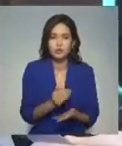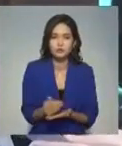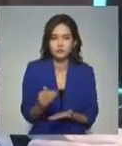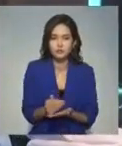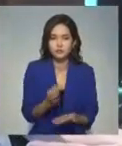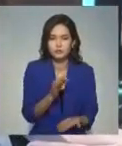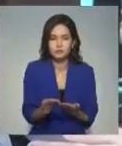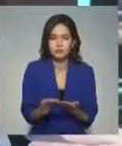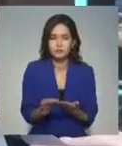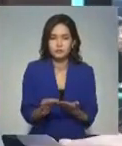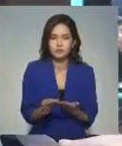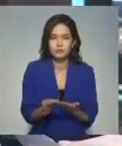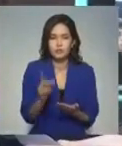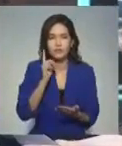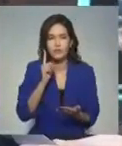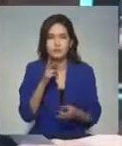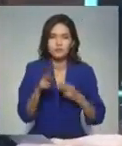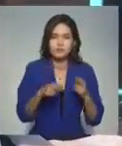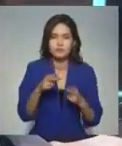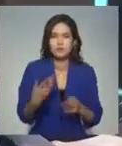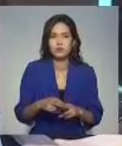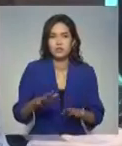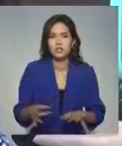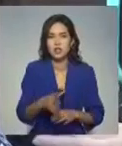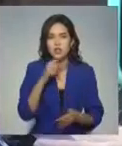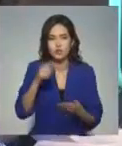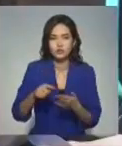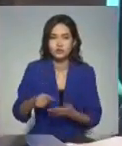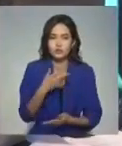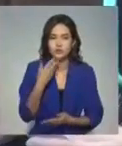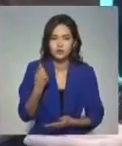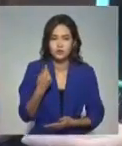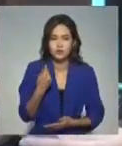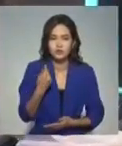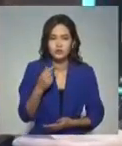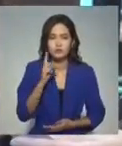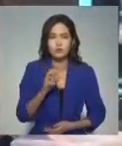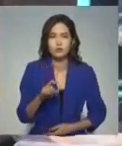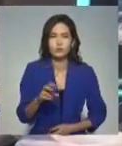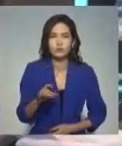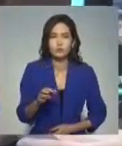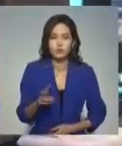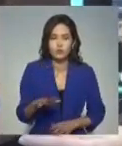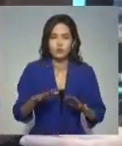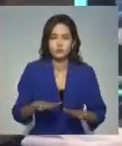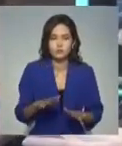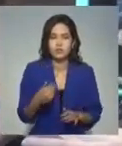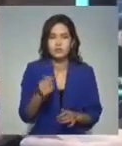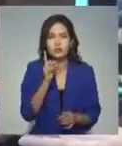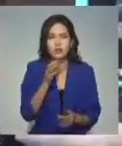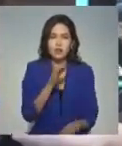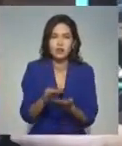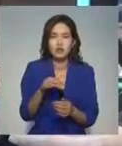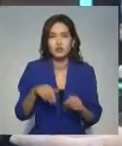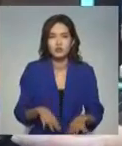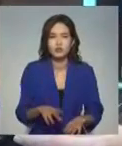примеру, общественности того региона, то есть поселка Улькен, условно говоря, там, Жамбульском районе Алматинской области. Они должны тоже вынести свое общественное